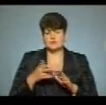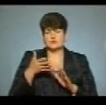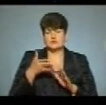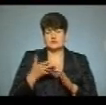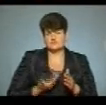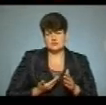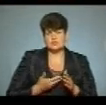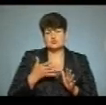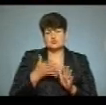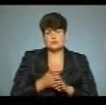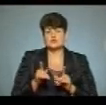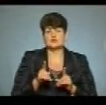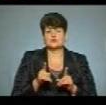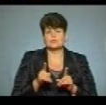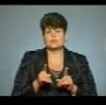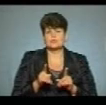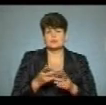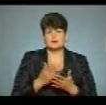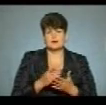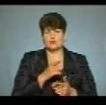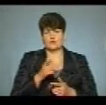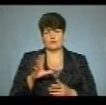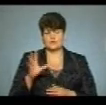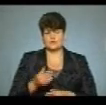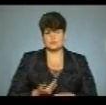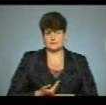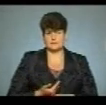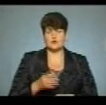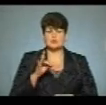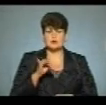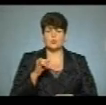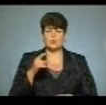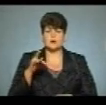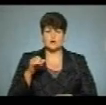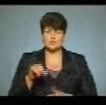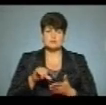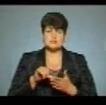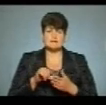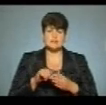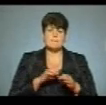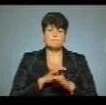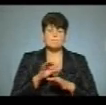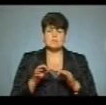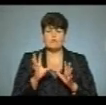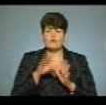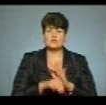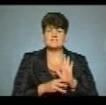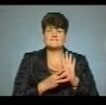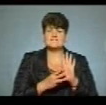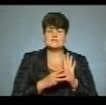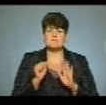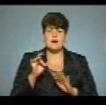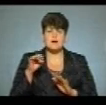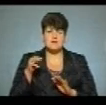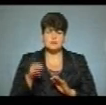того, що відбувається з нами протягом цього життя. Роксолана Угренюк представила проект, до якого входять